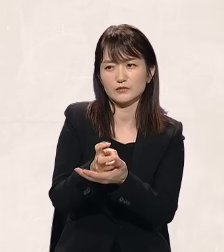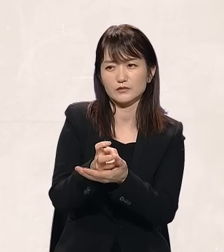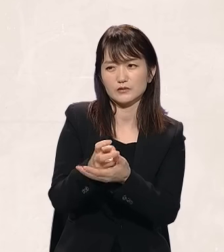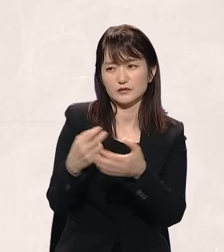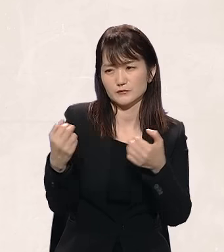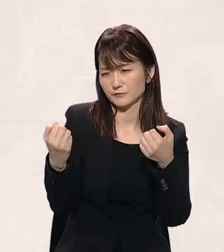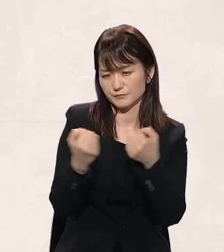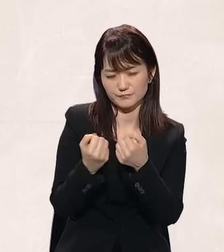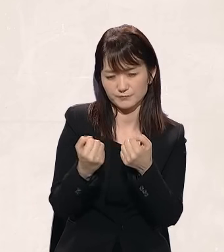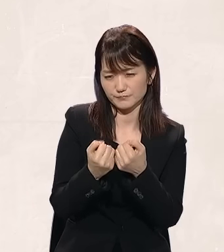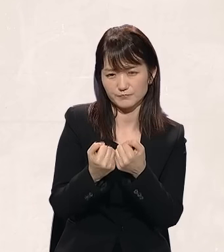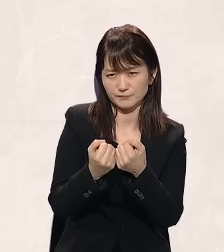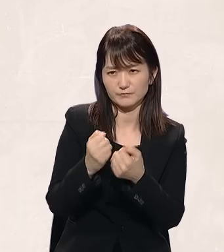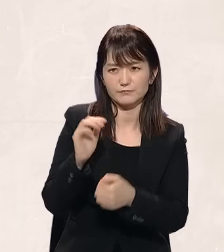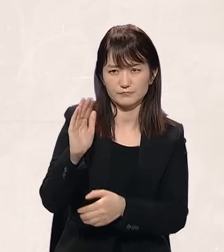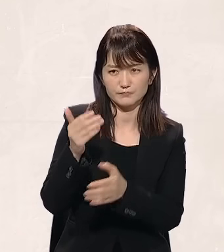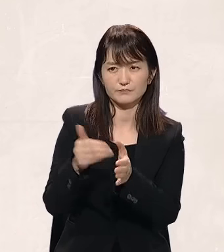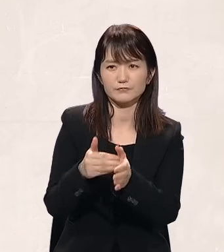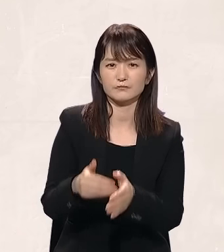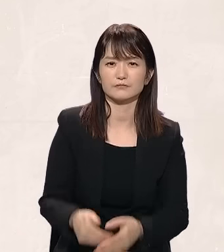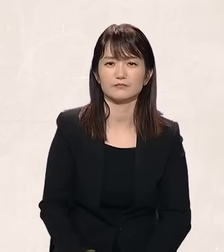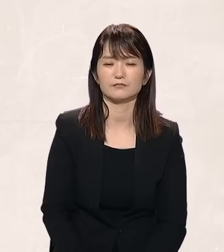다툼을 하게 됐습니다.